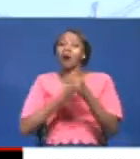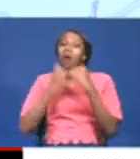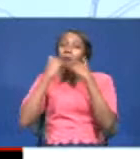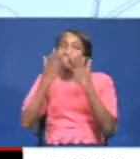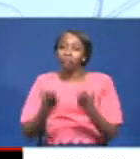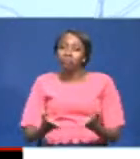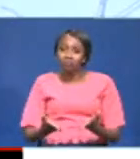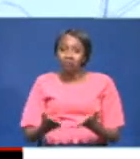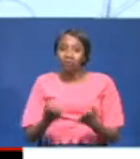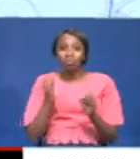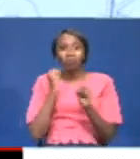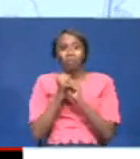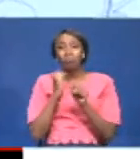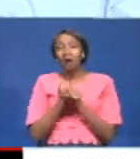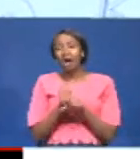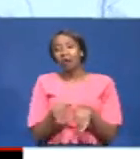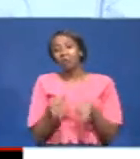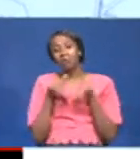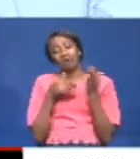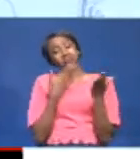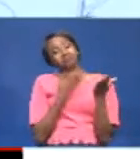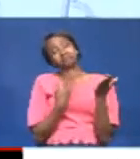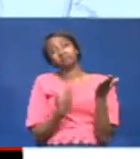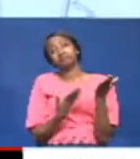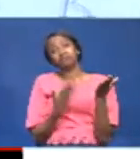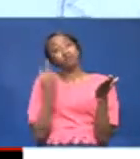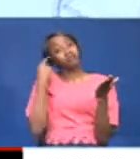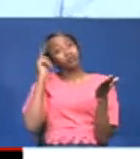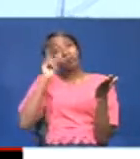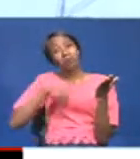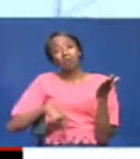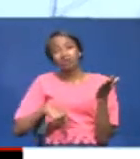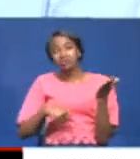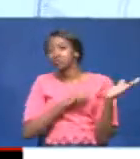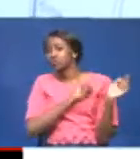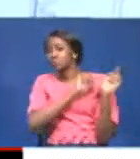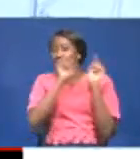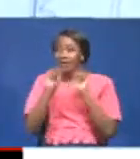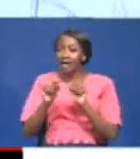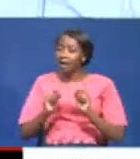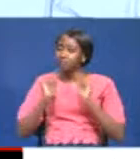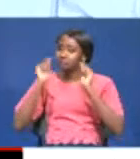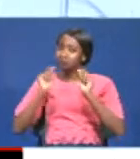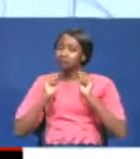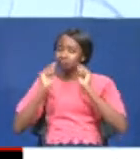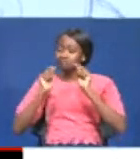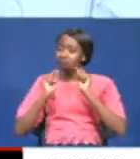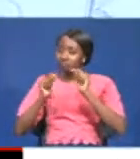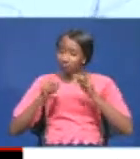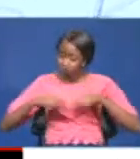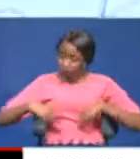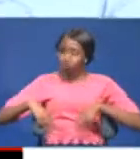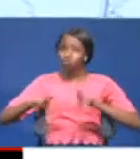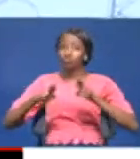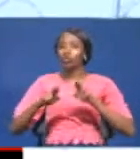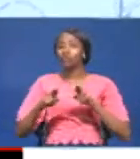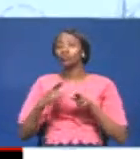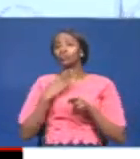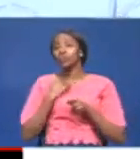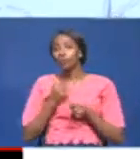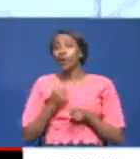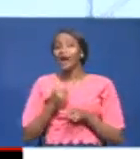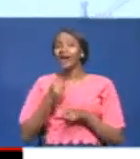na kainayo paka sahini nayo. Kwa hivyo sisi tumekuja hapa katikati ya hii barabara ya Isha na hatujapata